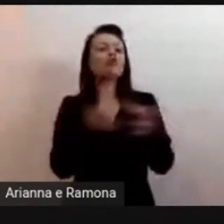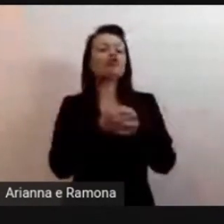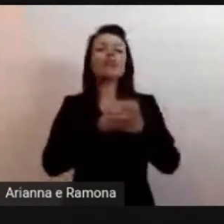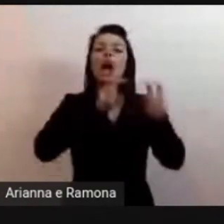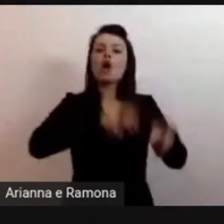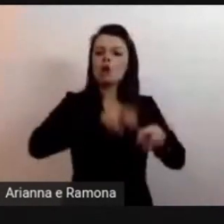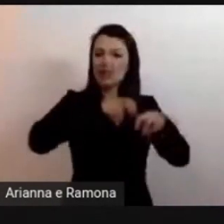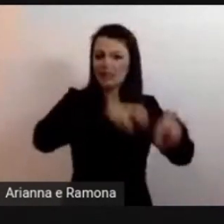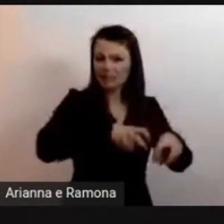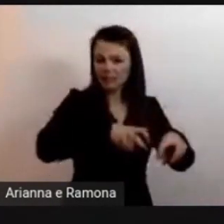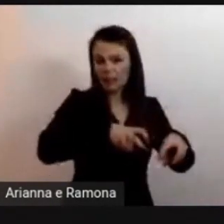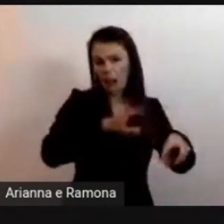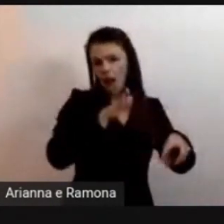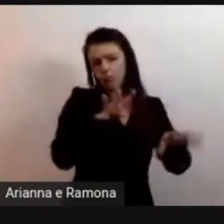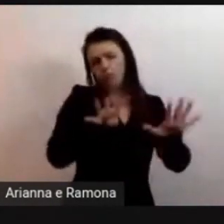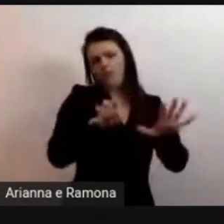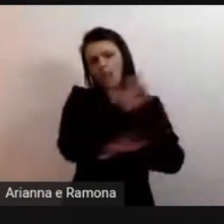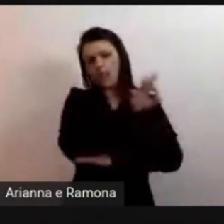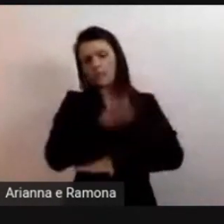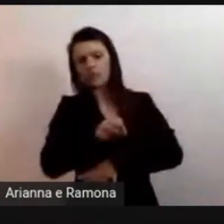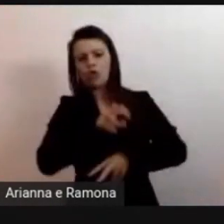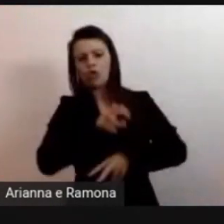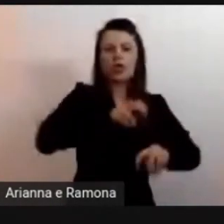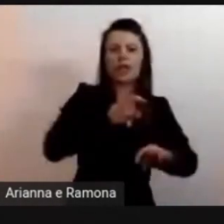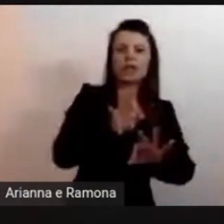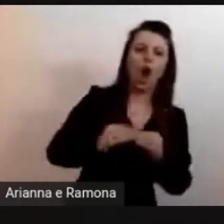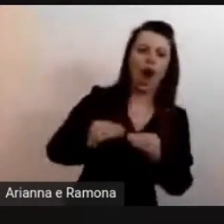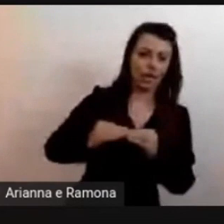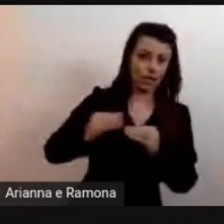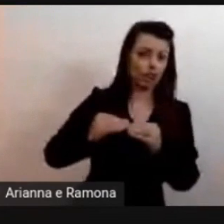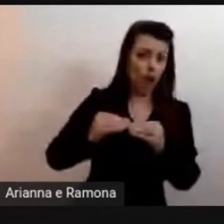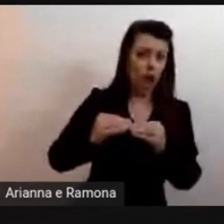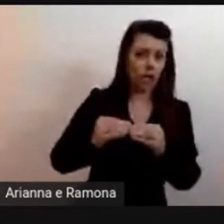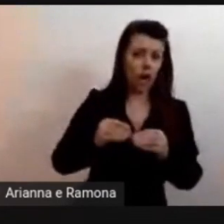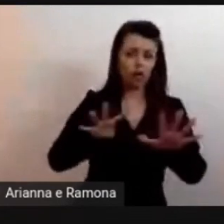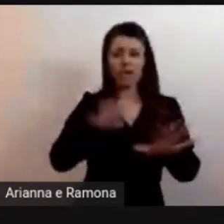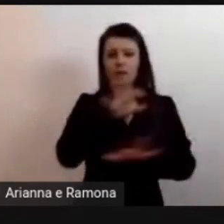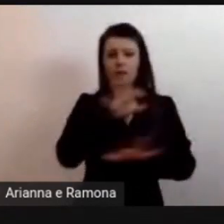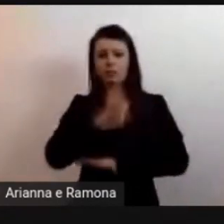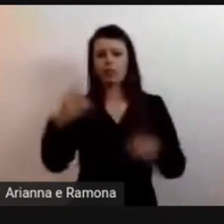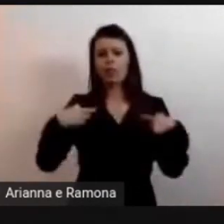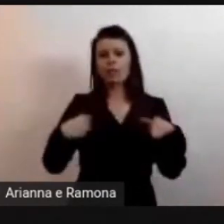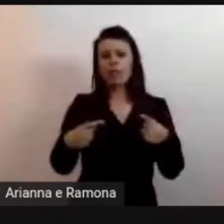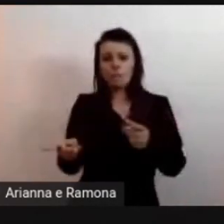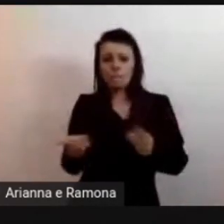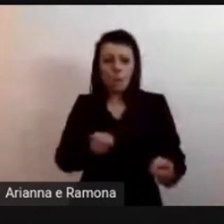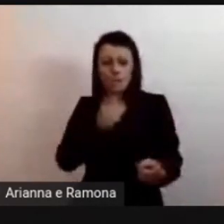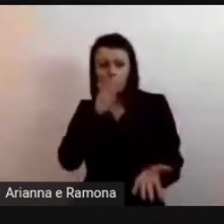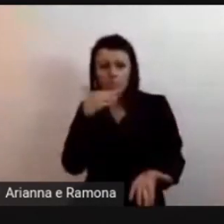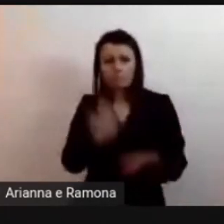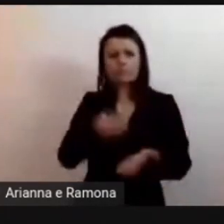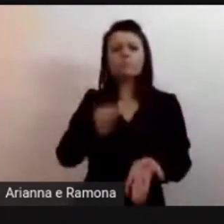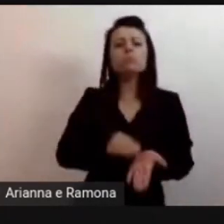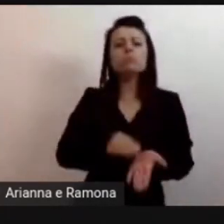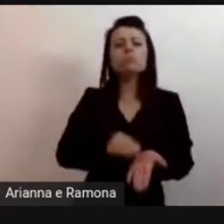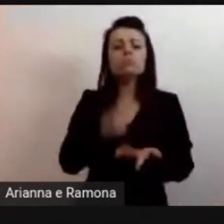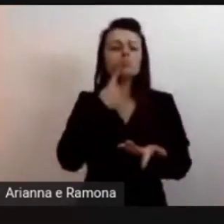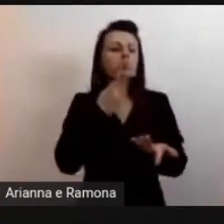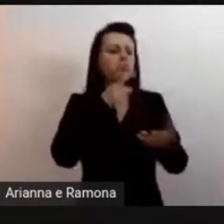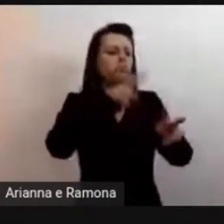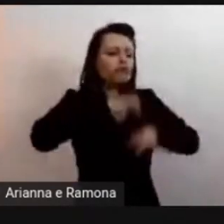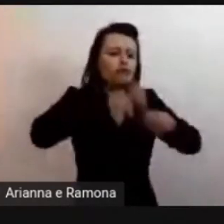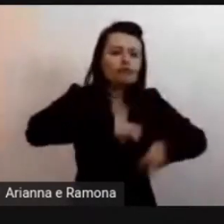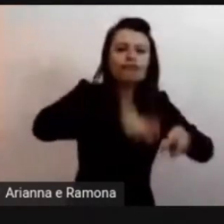tenente notato cento con dani a ortigia ma si vive in eco esempio si raccoglie fanno le